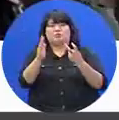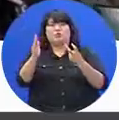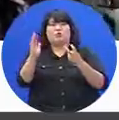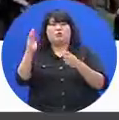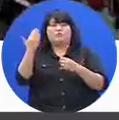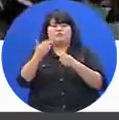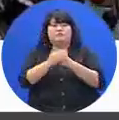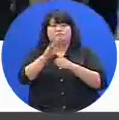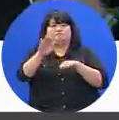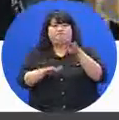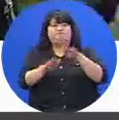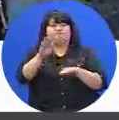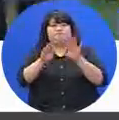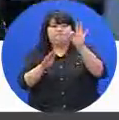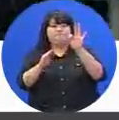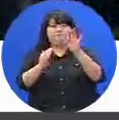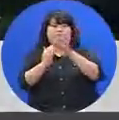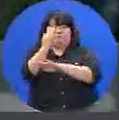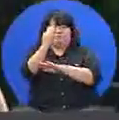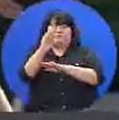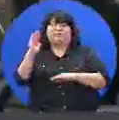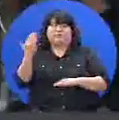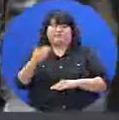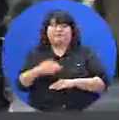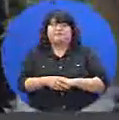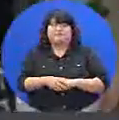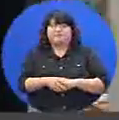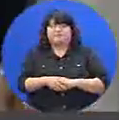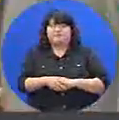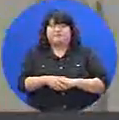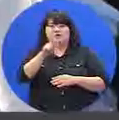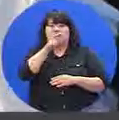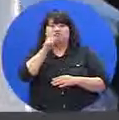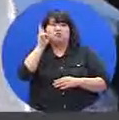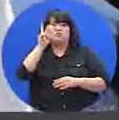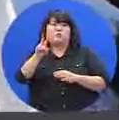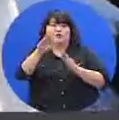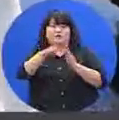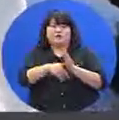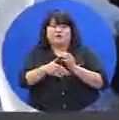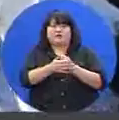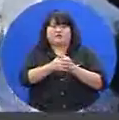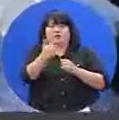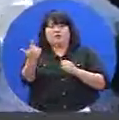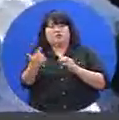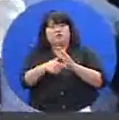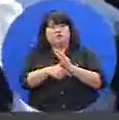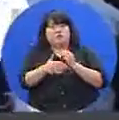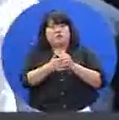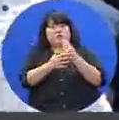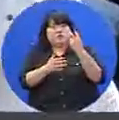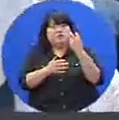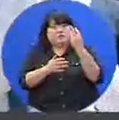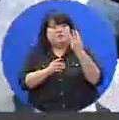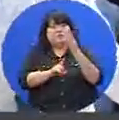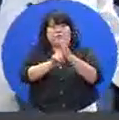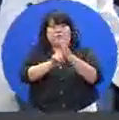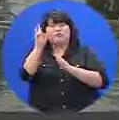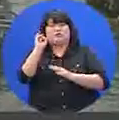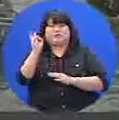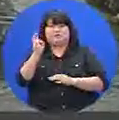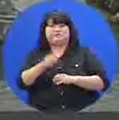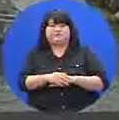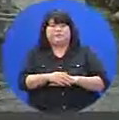분포로 일교차가 10도 이상 크게 벌어지겠습니다. 수요일인 모레는 낮 기온이 23도까지 오를 것으로